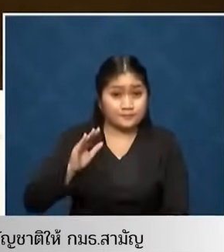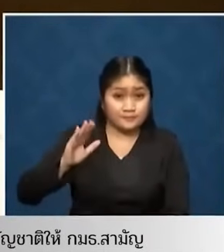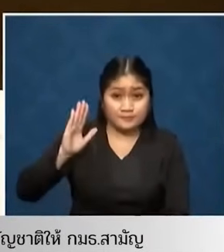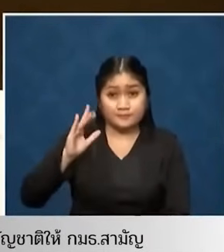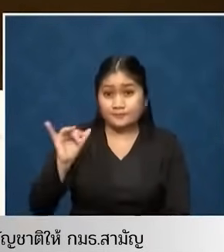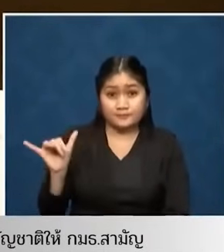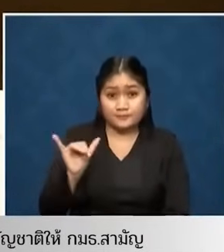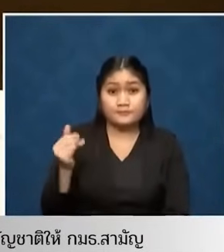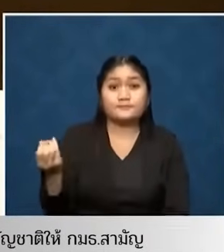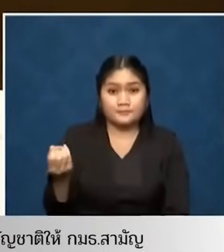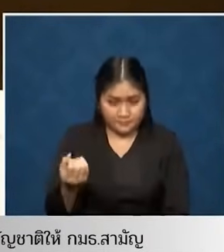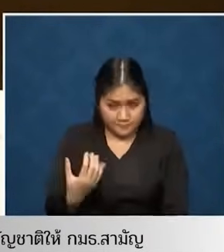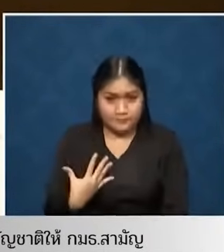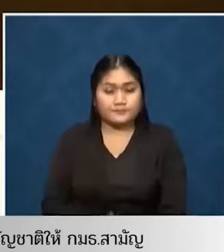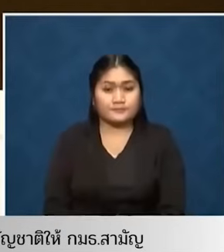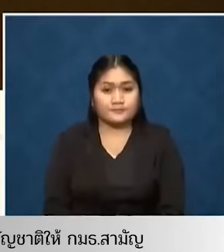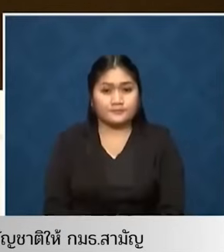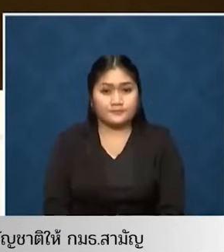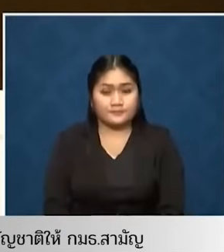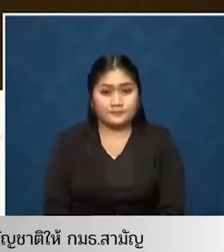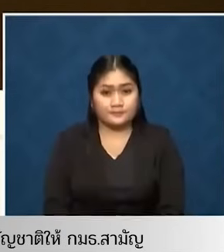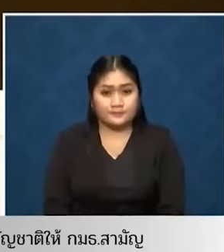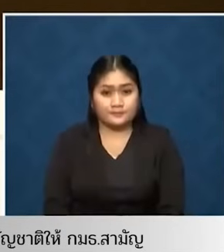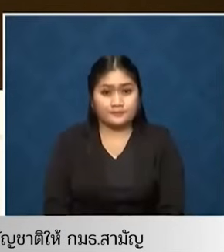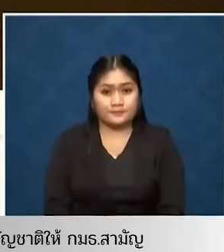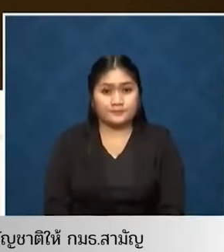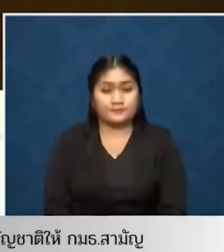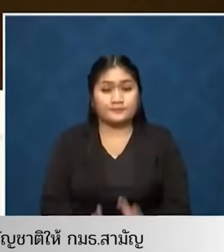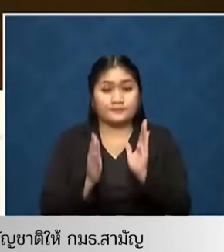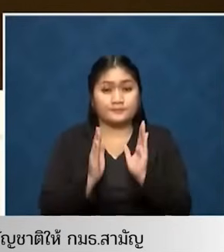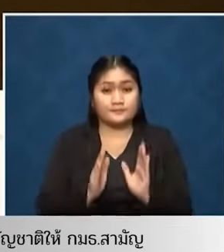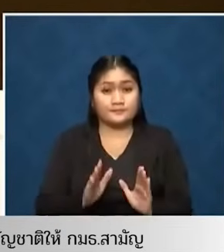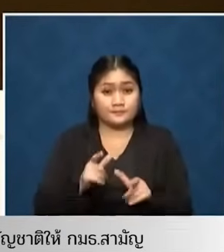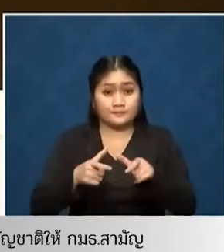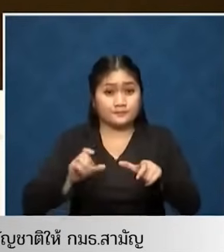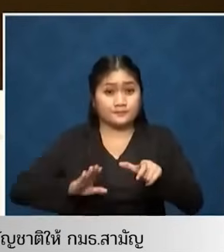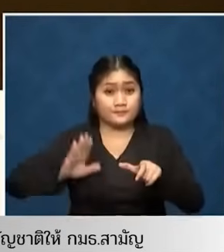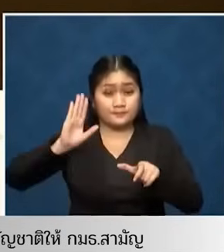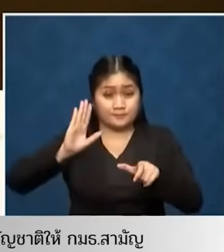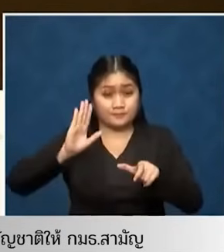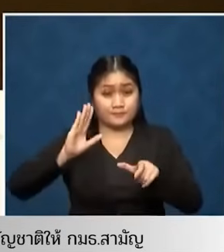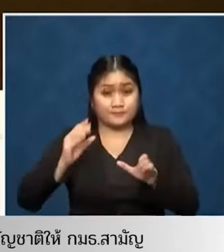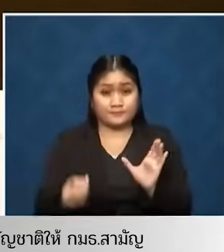จ้งด้วยนะครับครับขอจำนวนผู้แสดงตนนะครับ